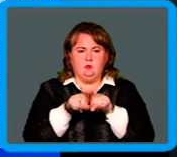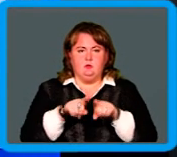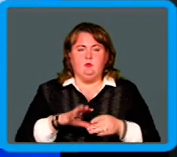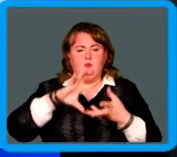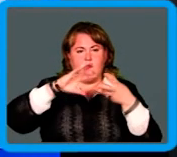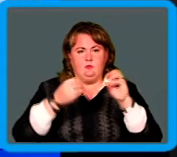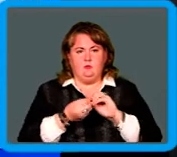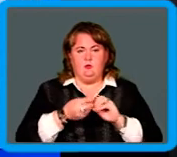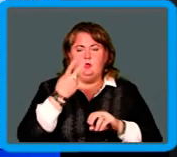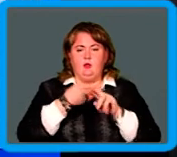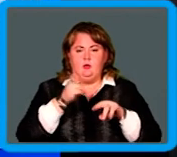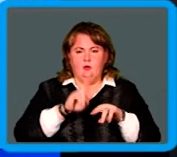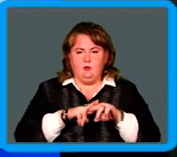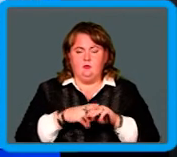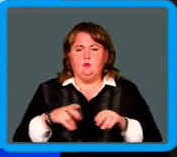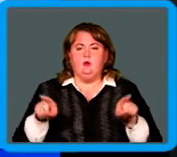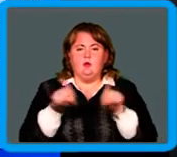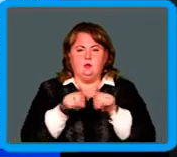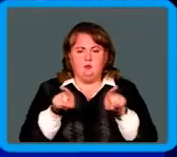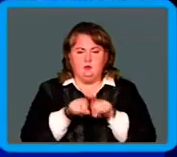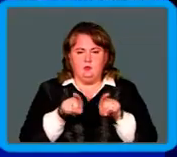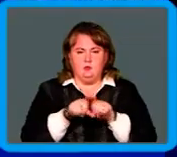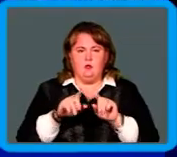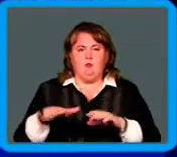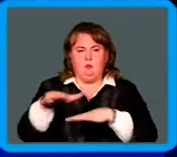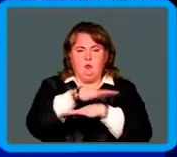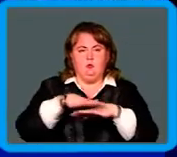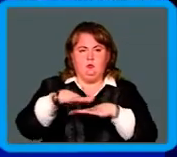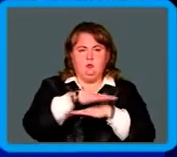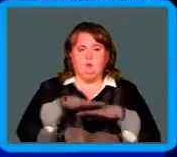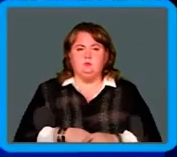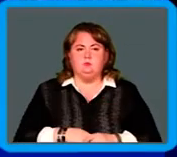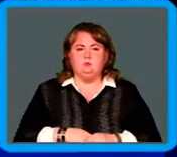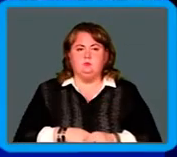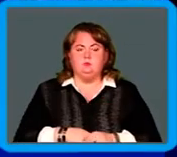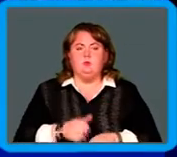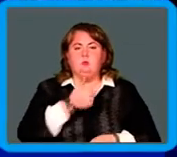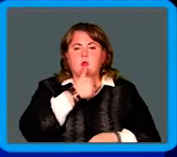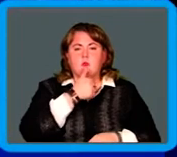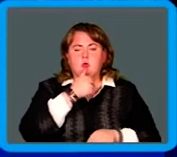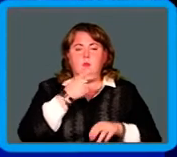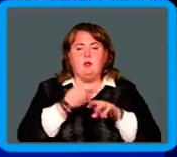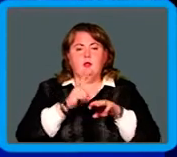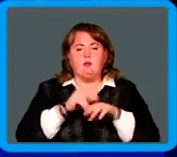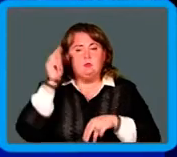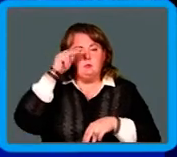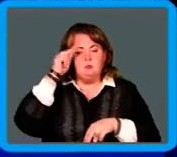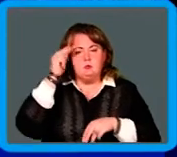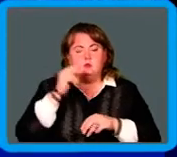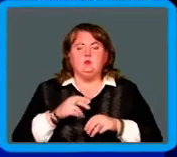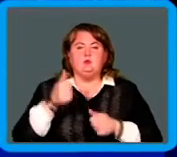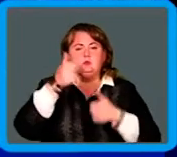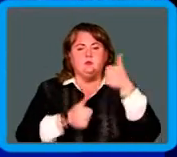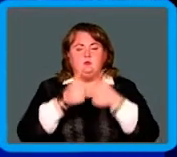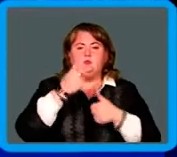эти фигуры имеют равные площади попробуем этим методом наложения сравнить еще две фигуры